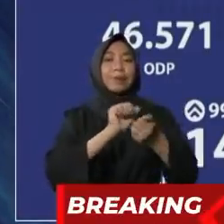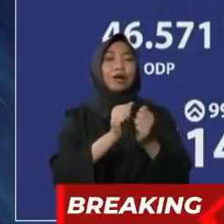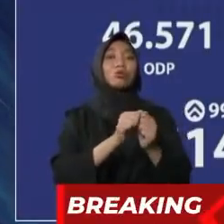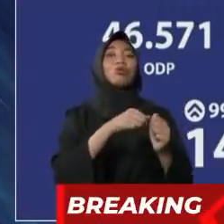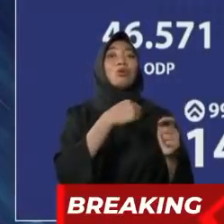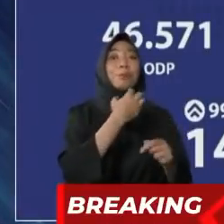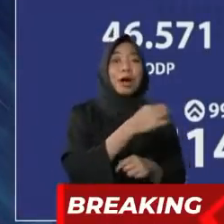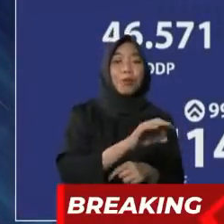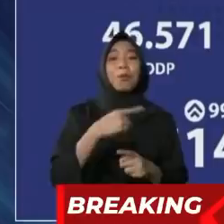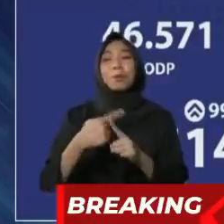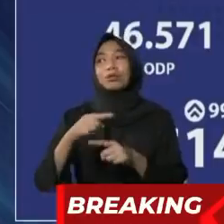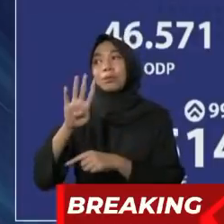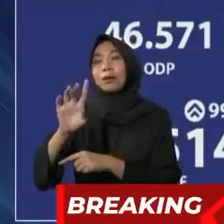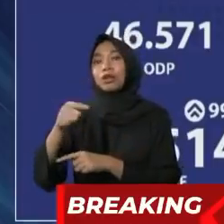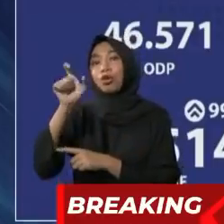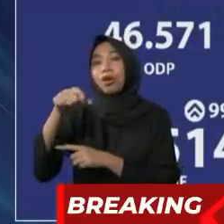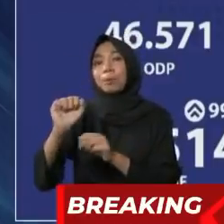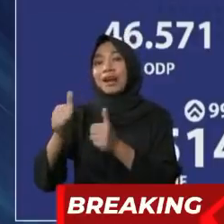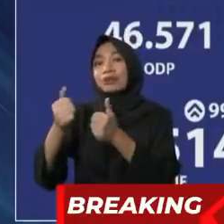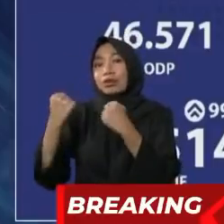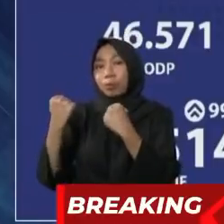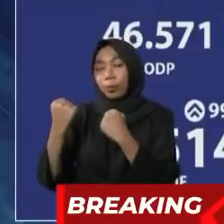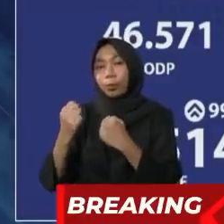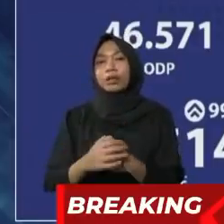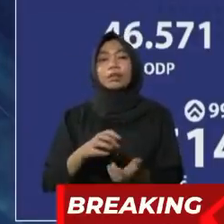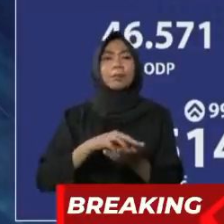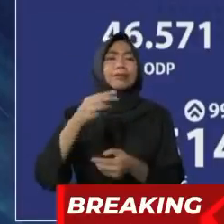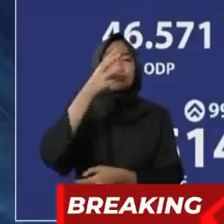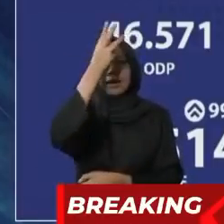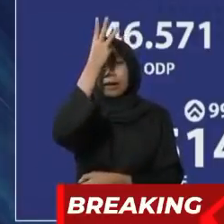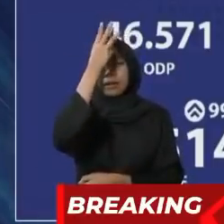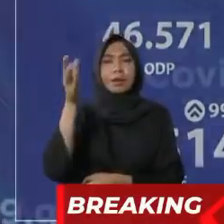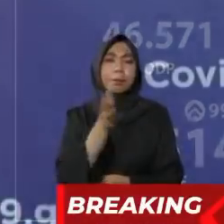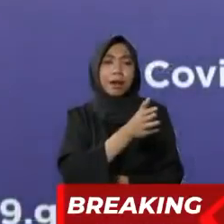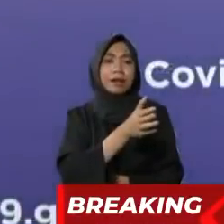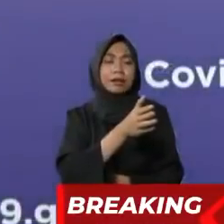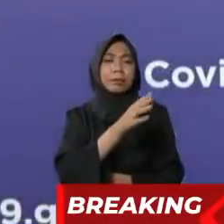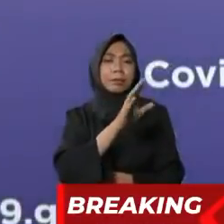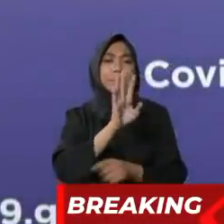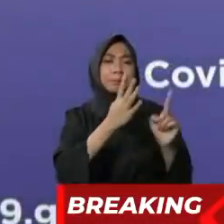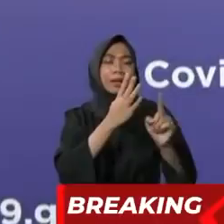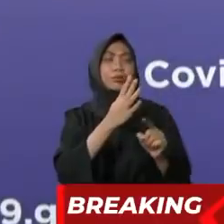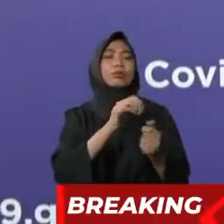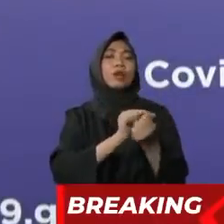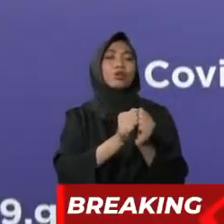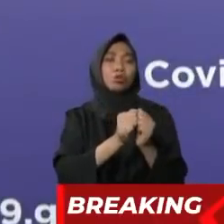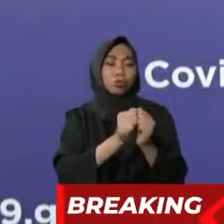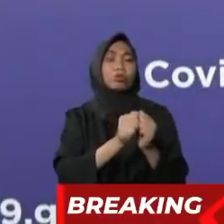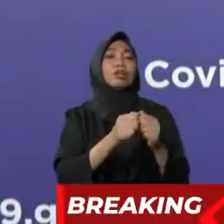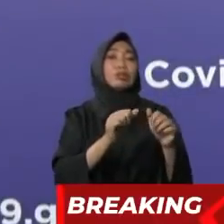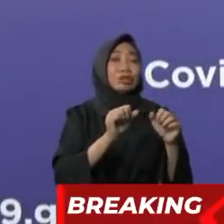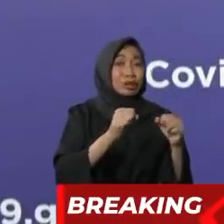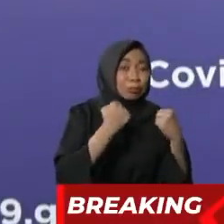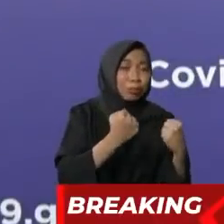dan 41 sembuh kemudian juga di Kalimantan Barat ada 15 pasien sembuh sementara kasus Baru 10